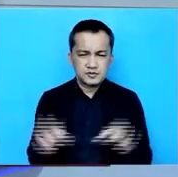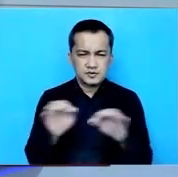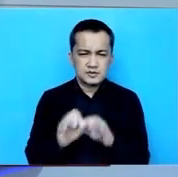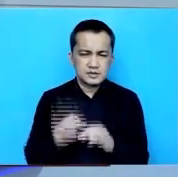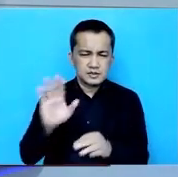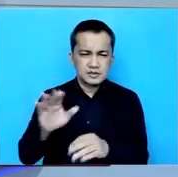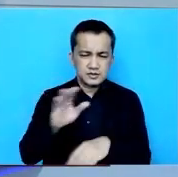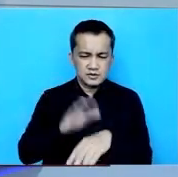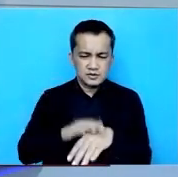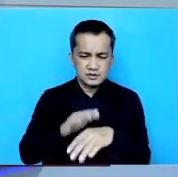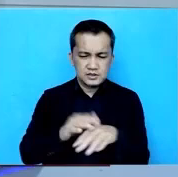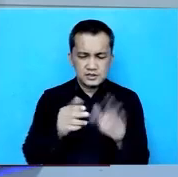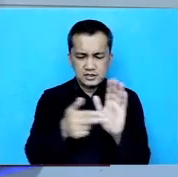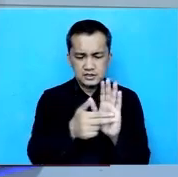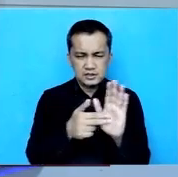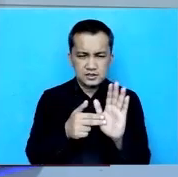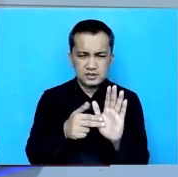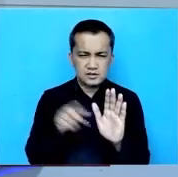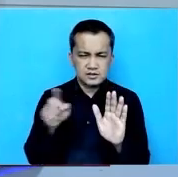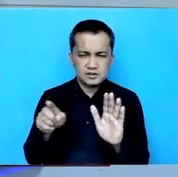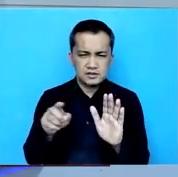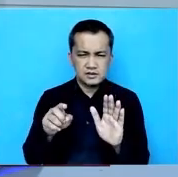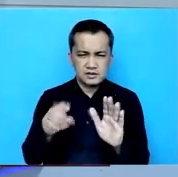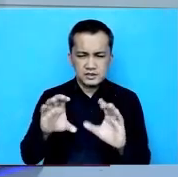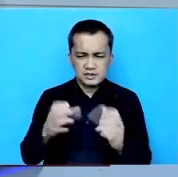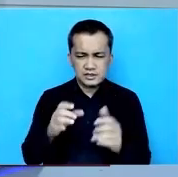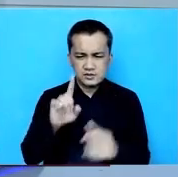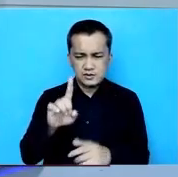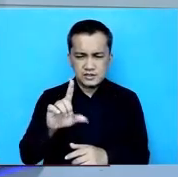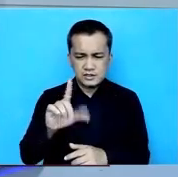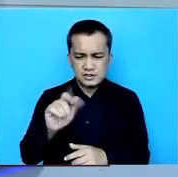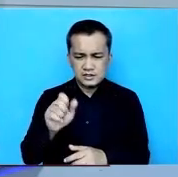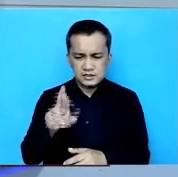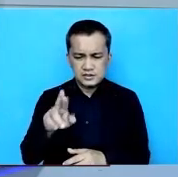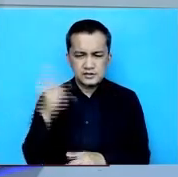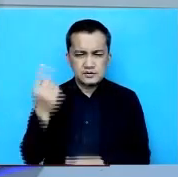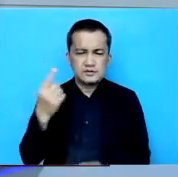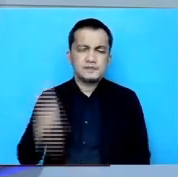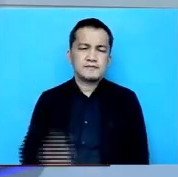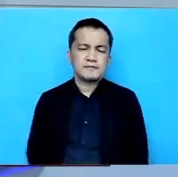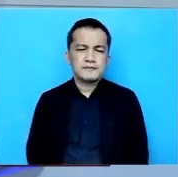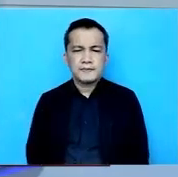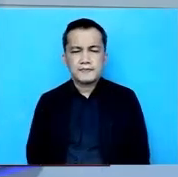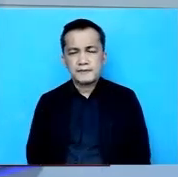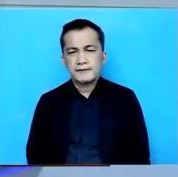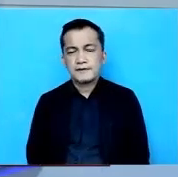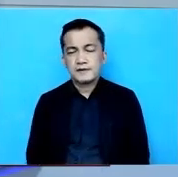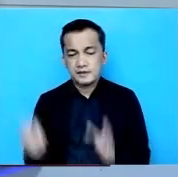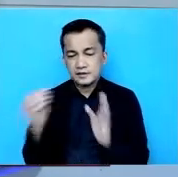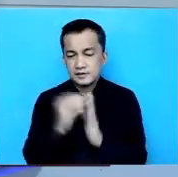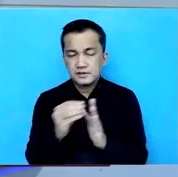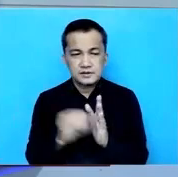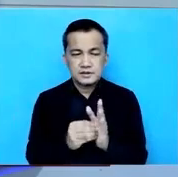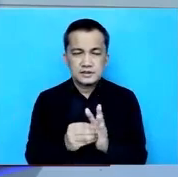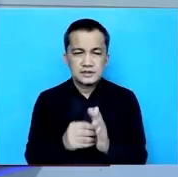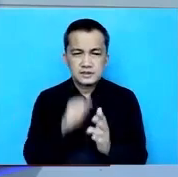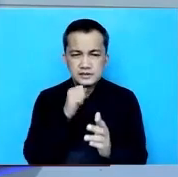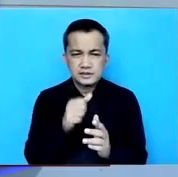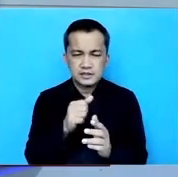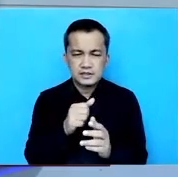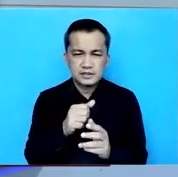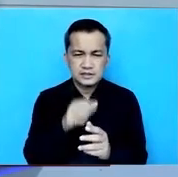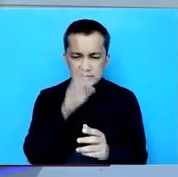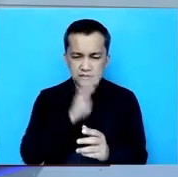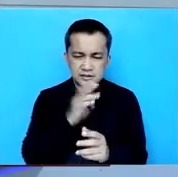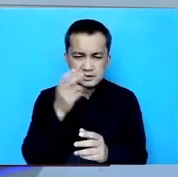warning label, nakalagay na ito ay isang class 1 laser lamang. Nakalagay din na hindi ito nakaka-damage ng mata